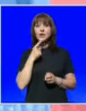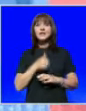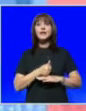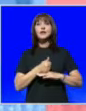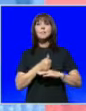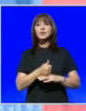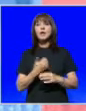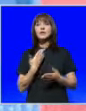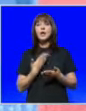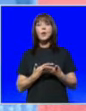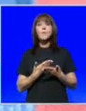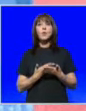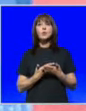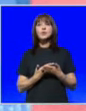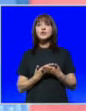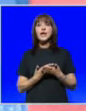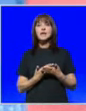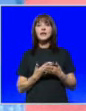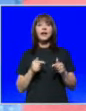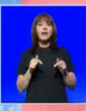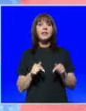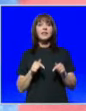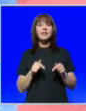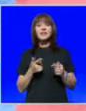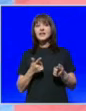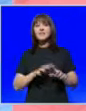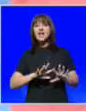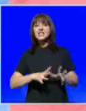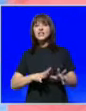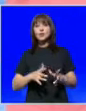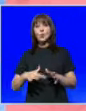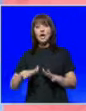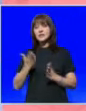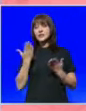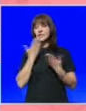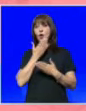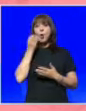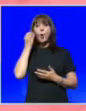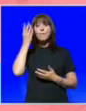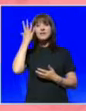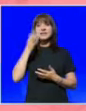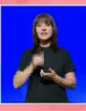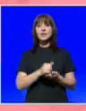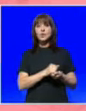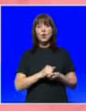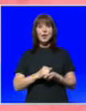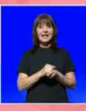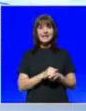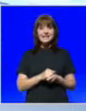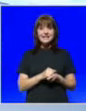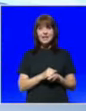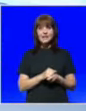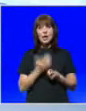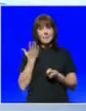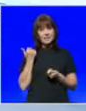депутати по отношение на такива различни ситуации в образователни организации, още преди